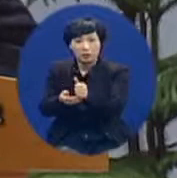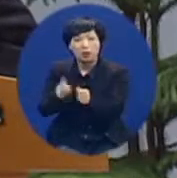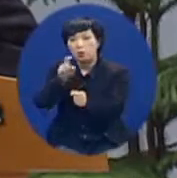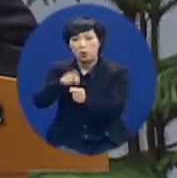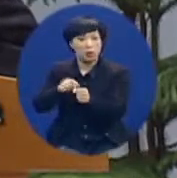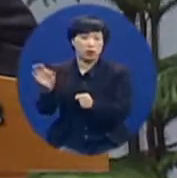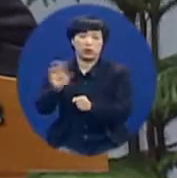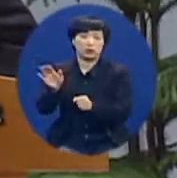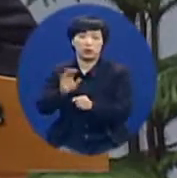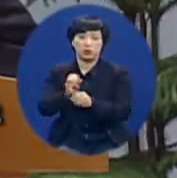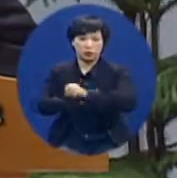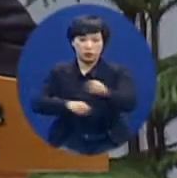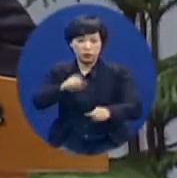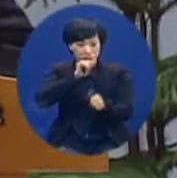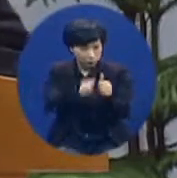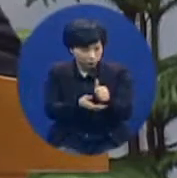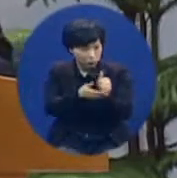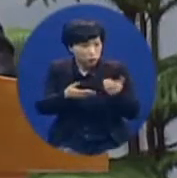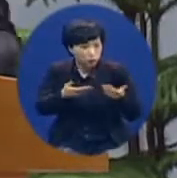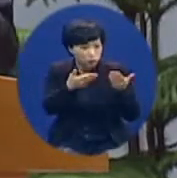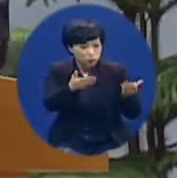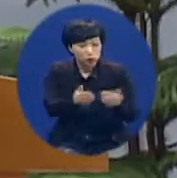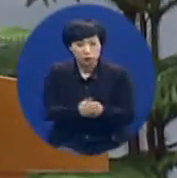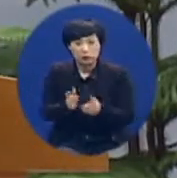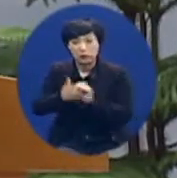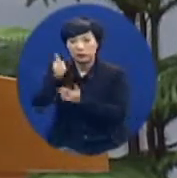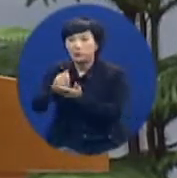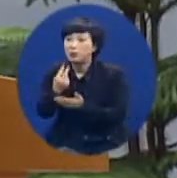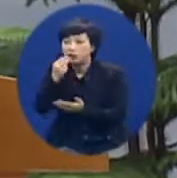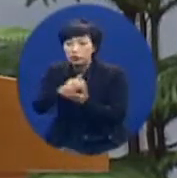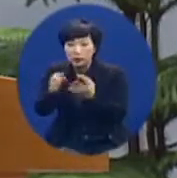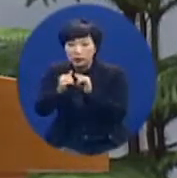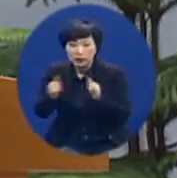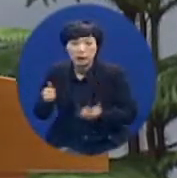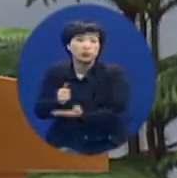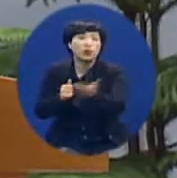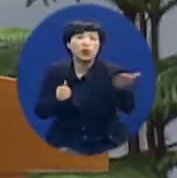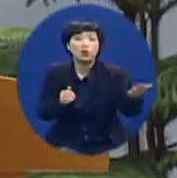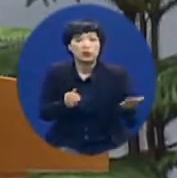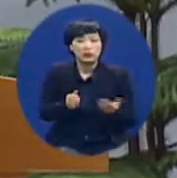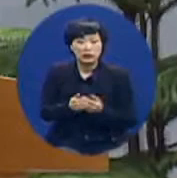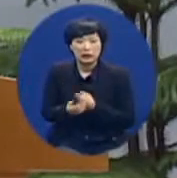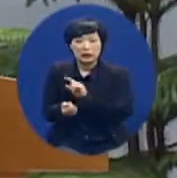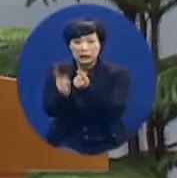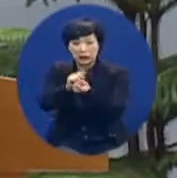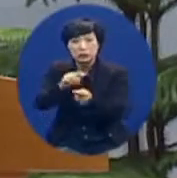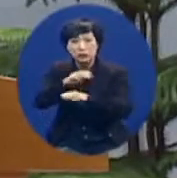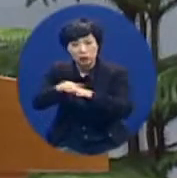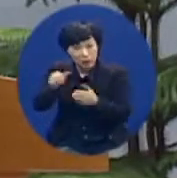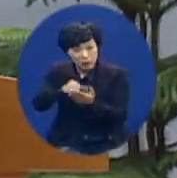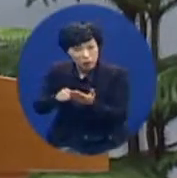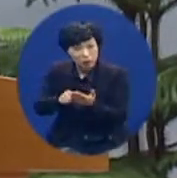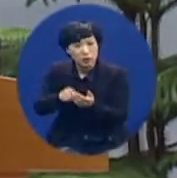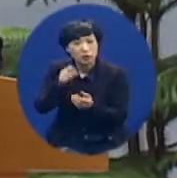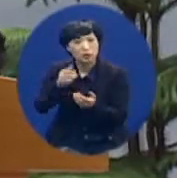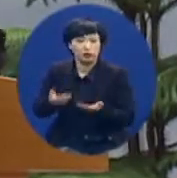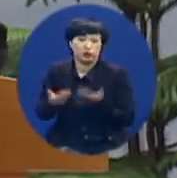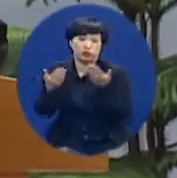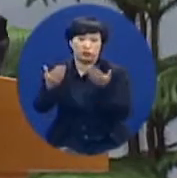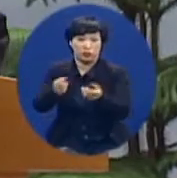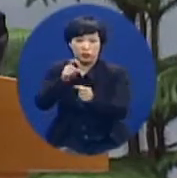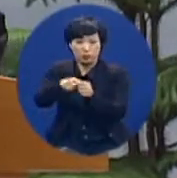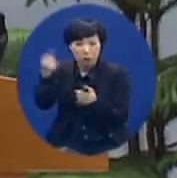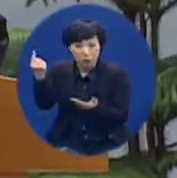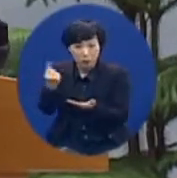아니요 도리어 섬기려 하고 자기 목숨을 많은 사람들에게 대속물로